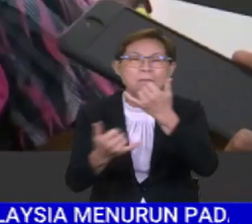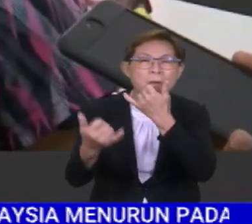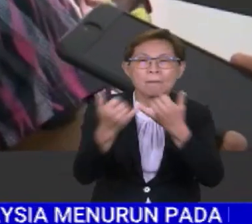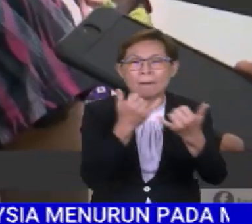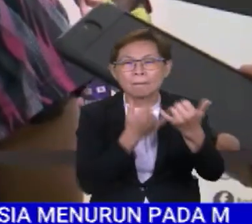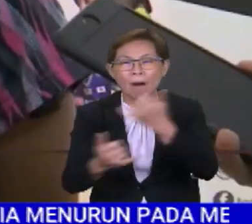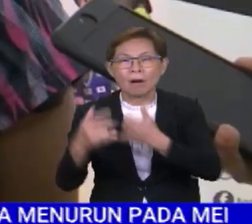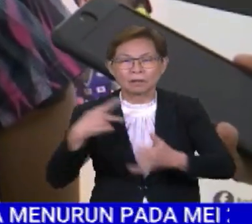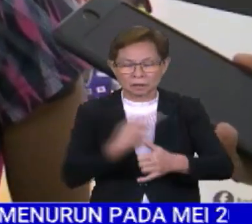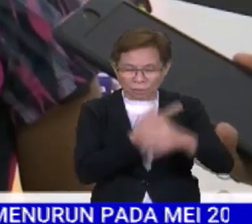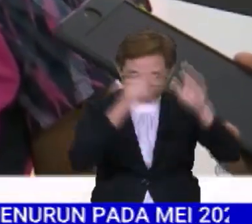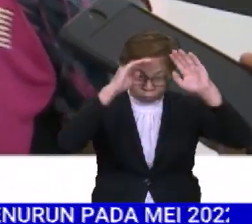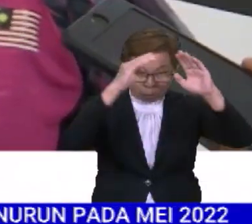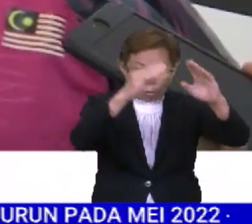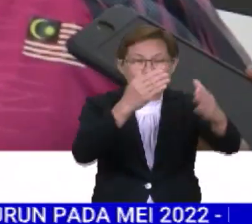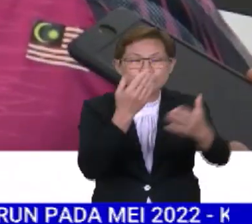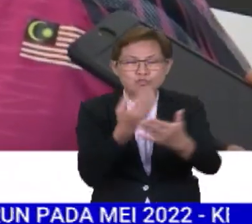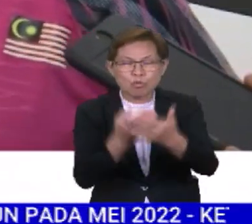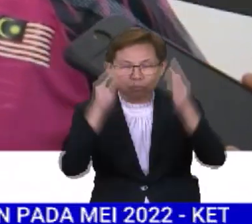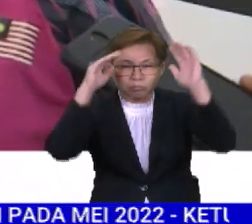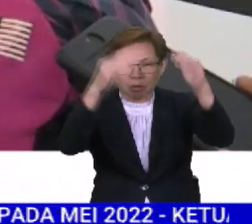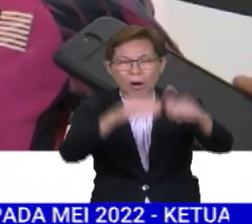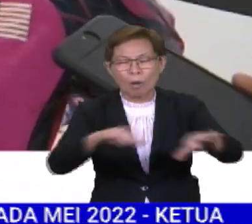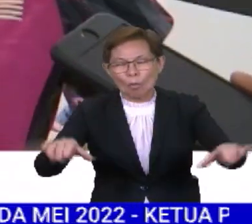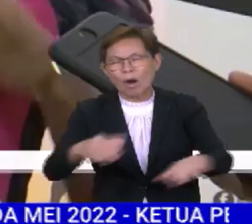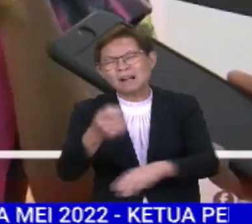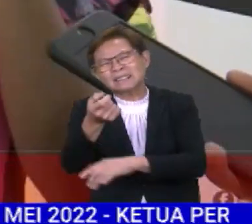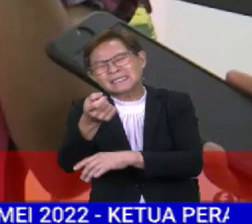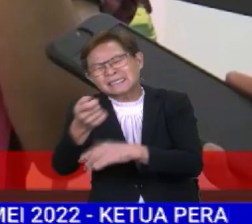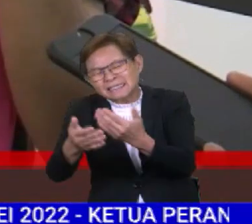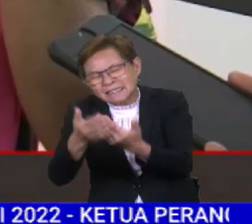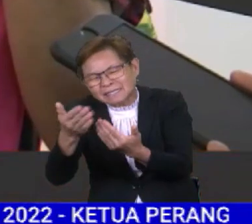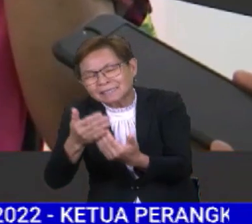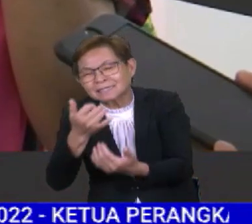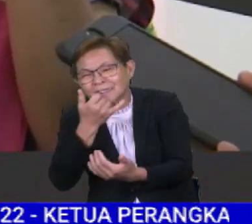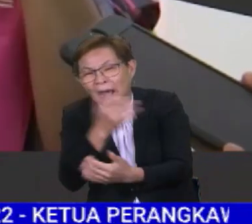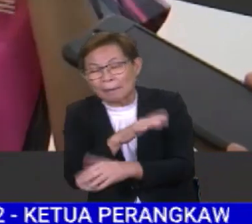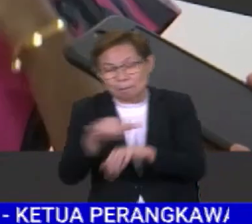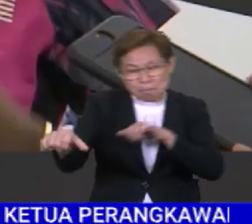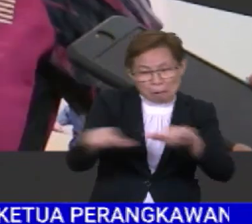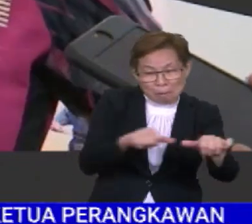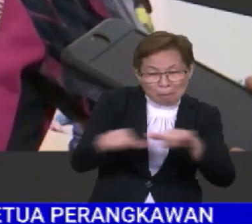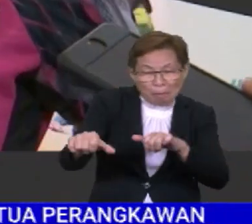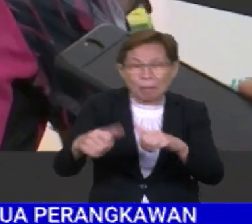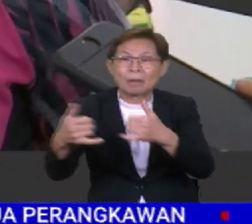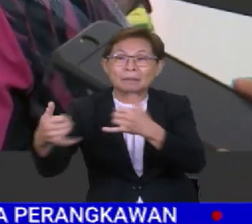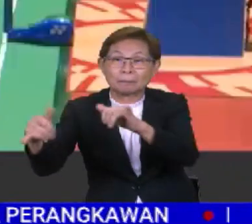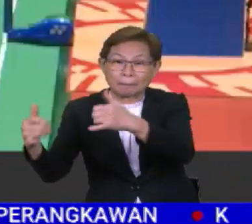is just to focus well on our part, reduce the simple mistakes and be more aggressive in our gameplay.